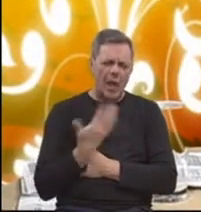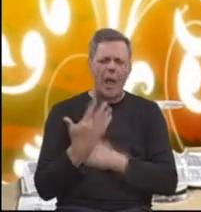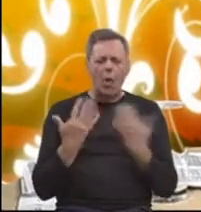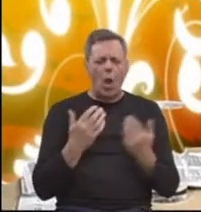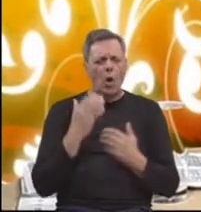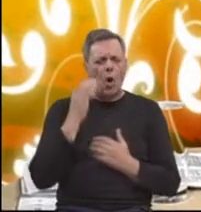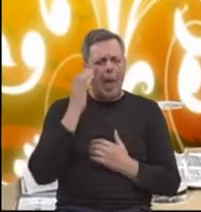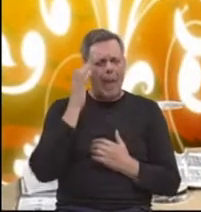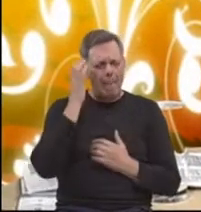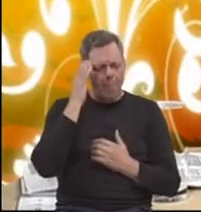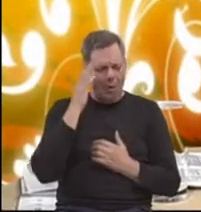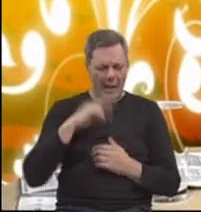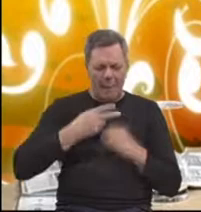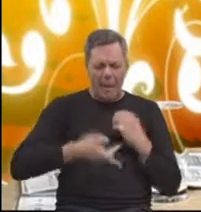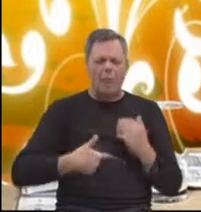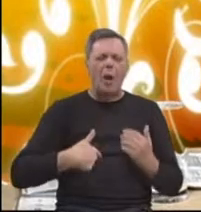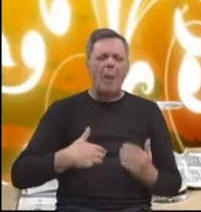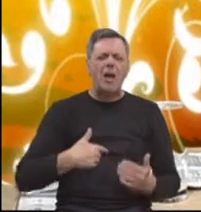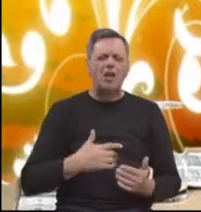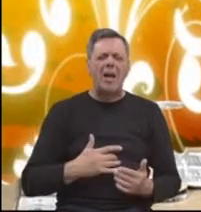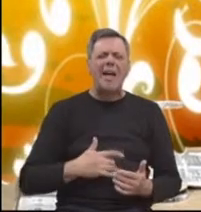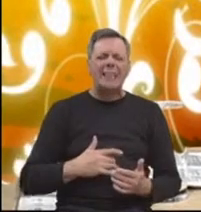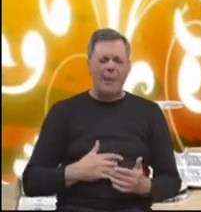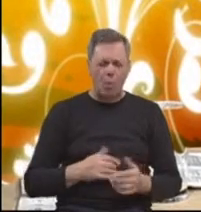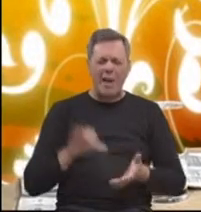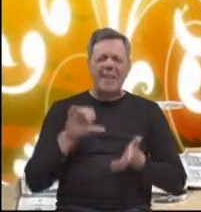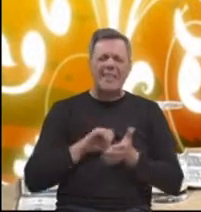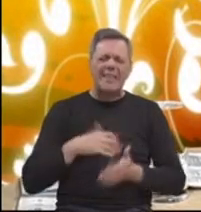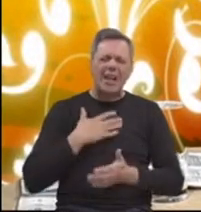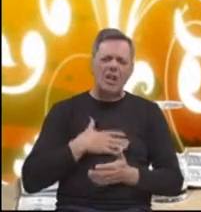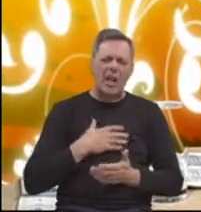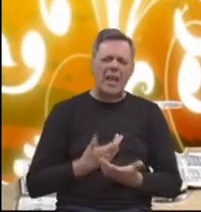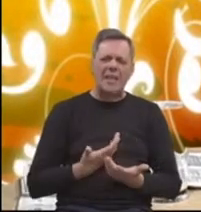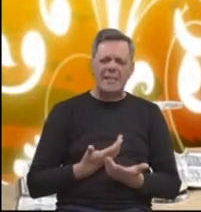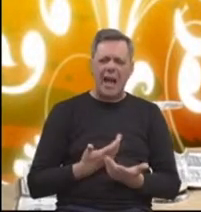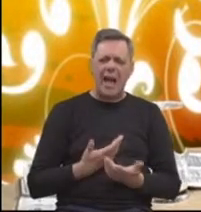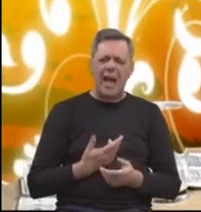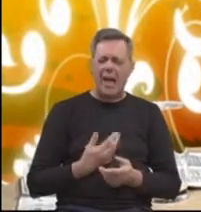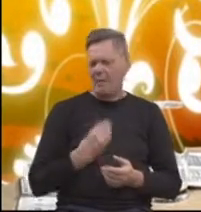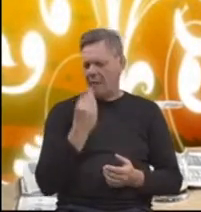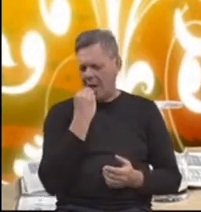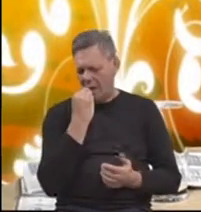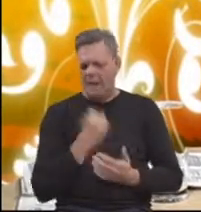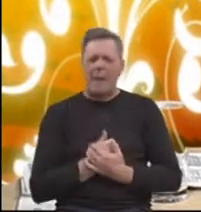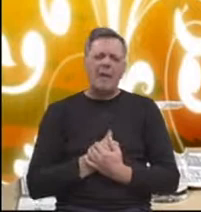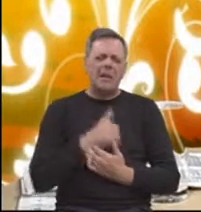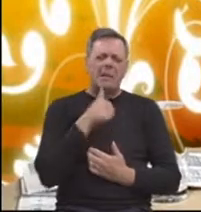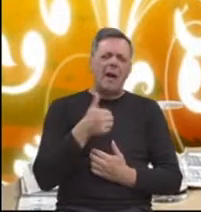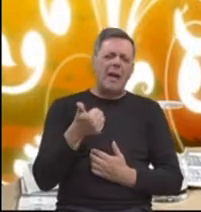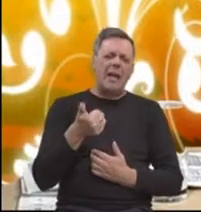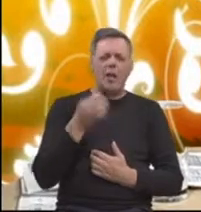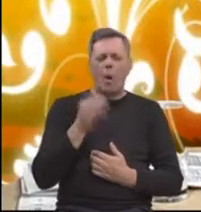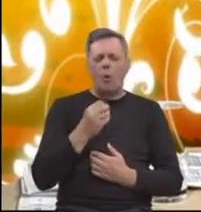mozak preneseno na naš trbuh, centar želje za određenim namirnicama i ili dobro ili